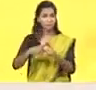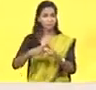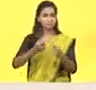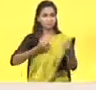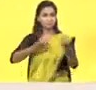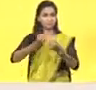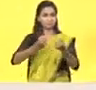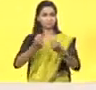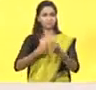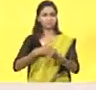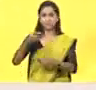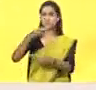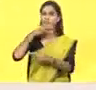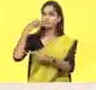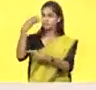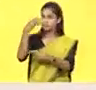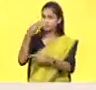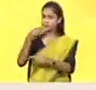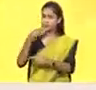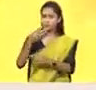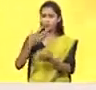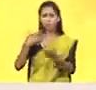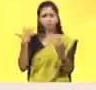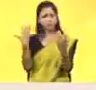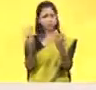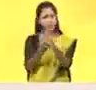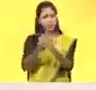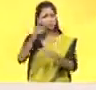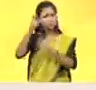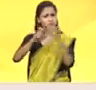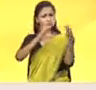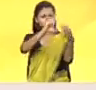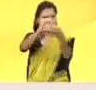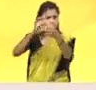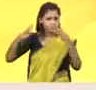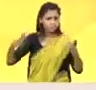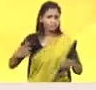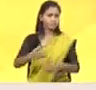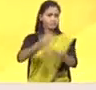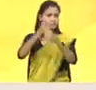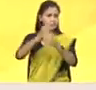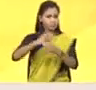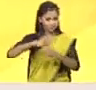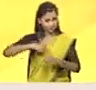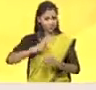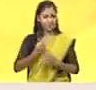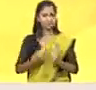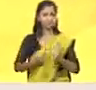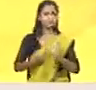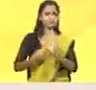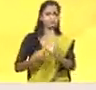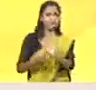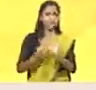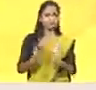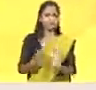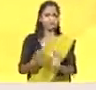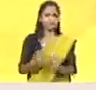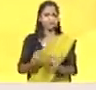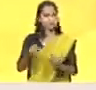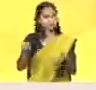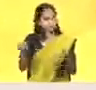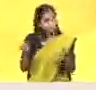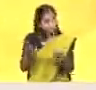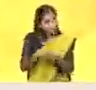भी तिरंगा लगाया। जब लोग एक साथ जुड़कर अपनी भावना प्रकट करते हैं, तो